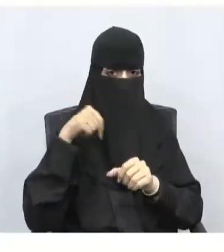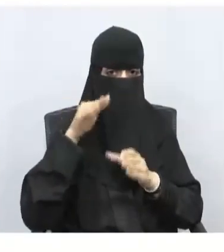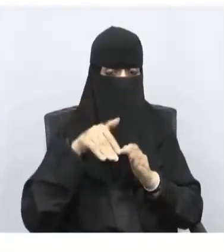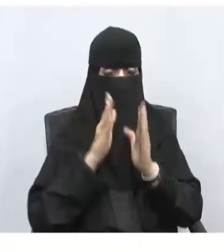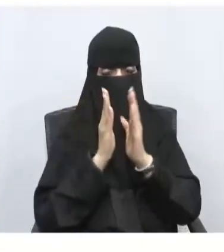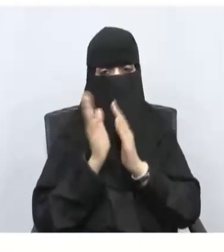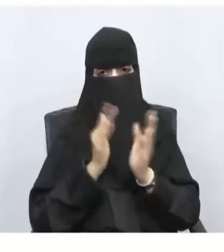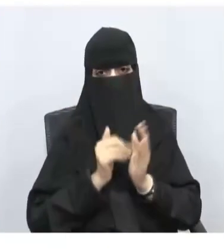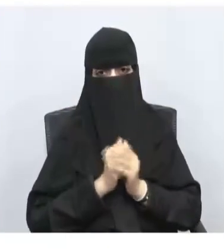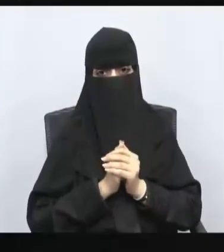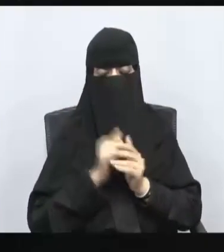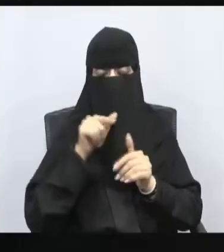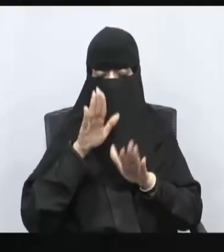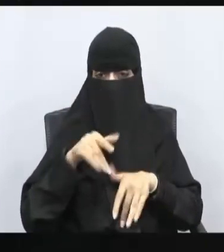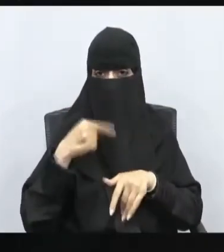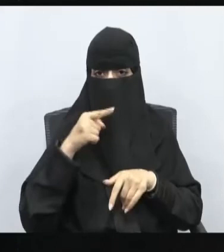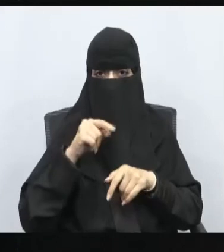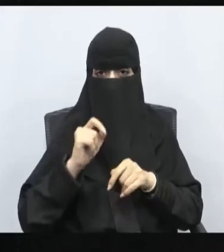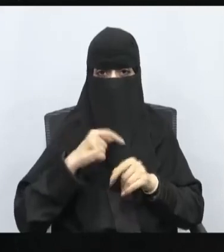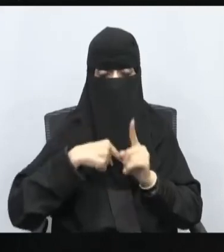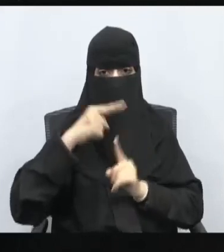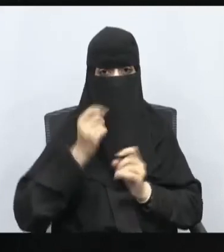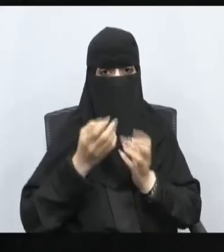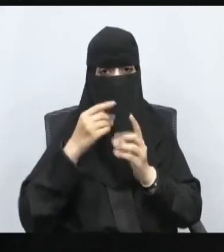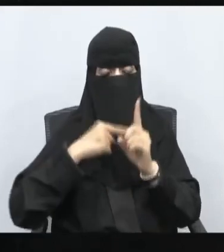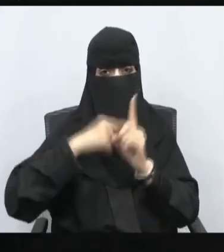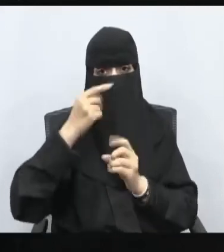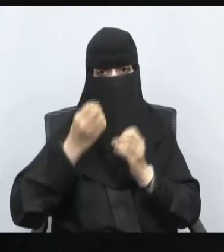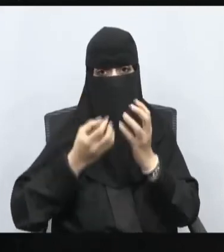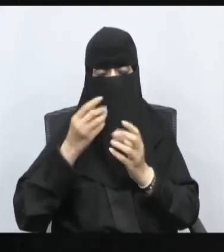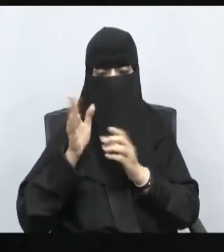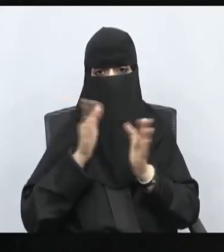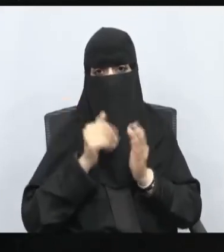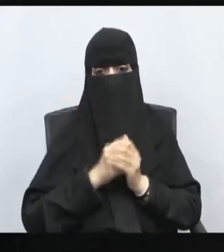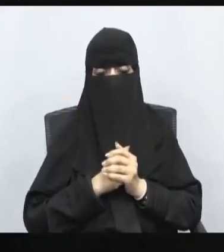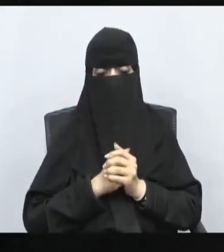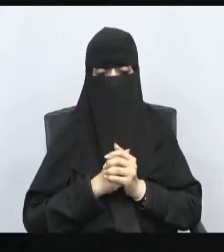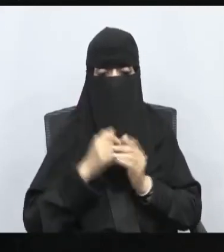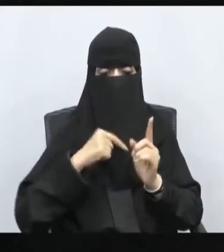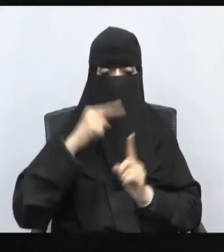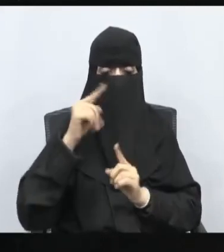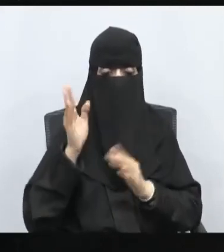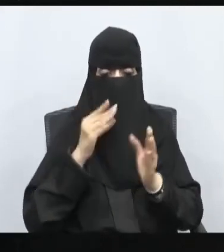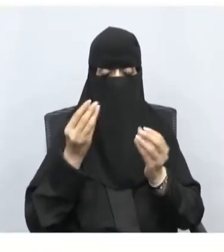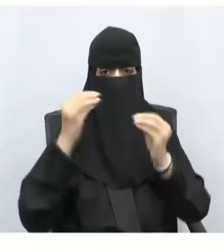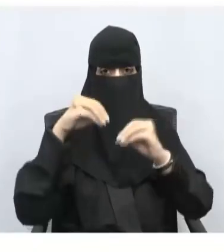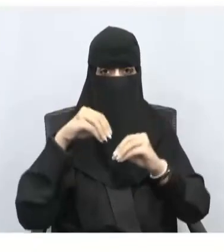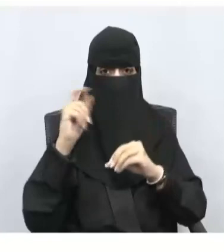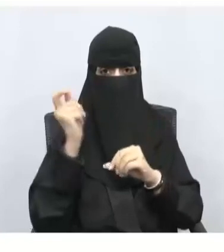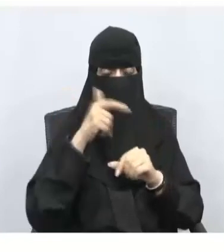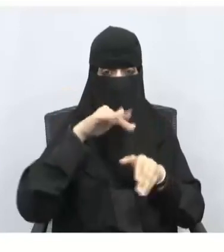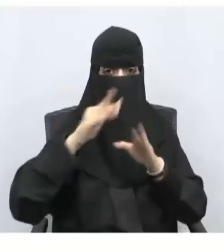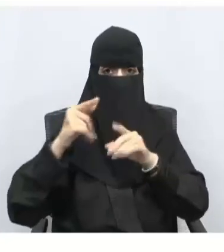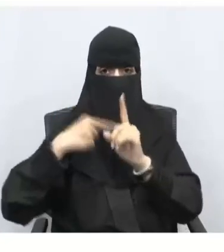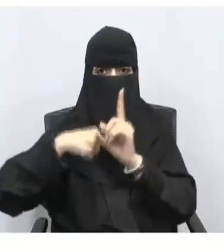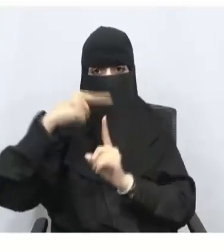المادة؟ ذكرنا حتى يكون الصوت عاليا تكون درجات الحرارة عالية. تزداد سرعة الصوت